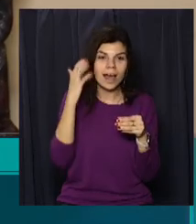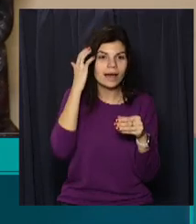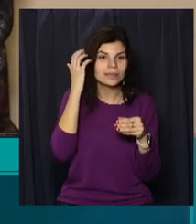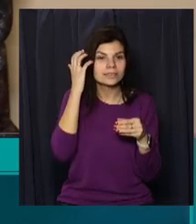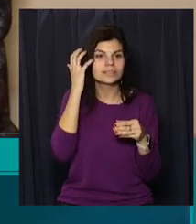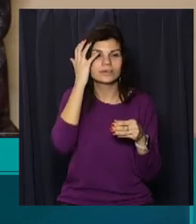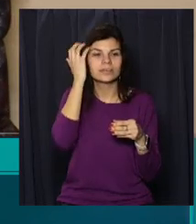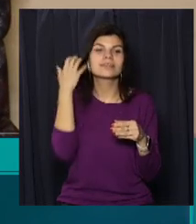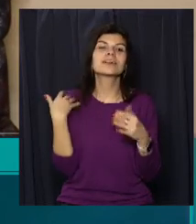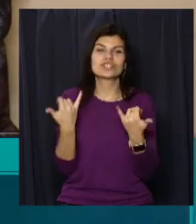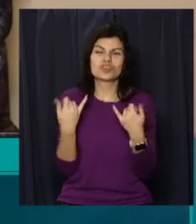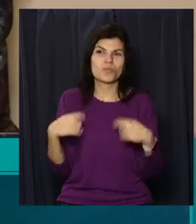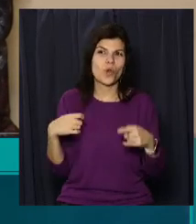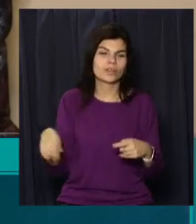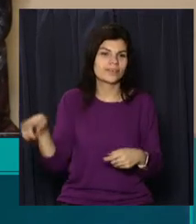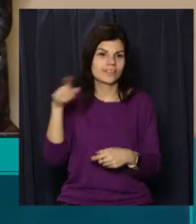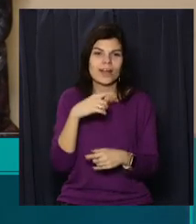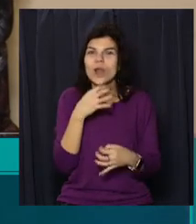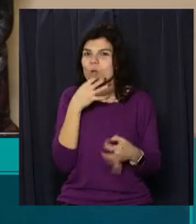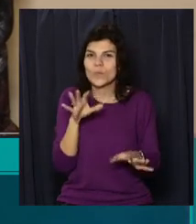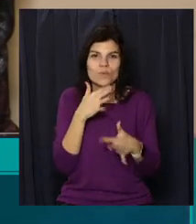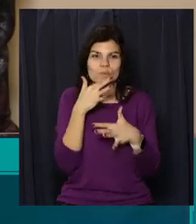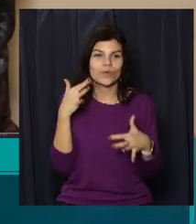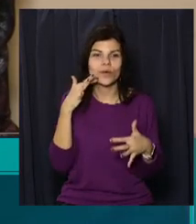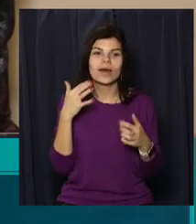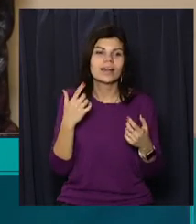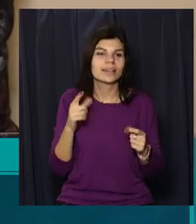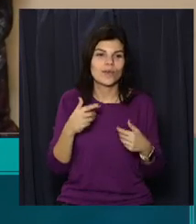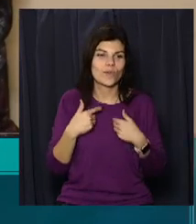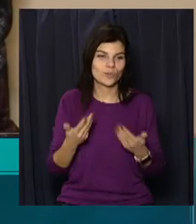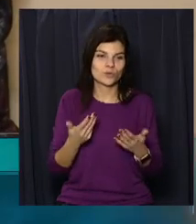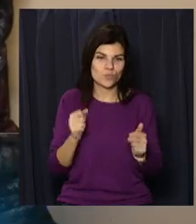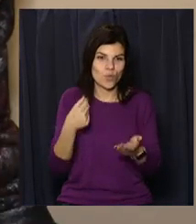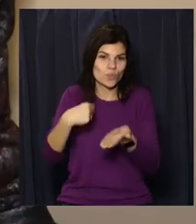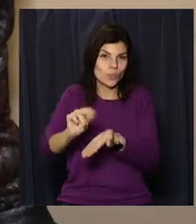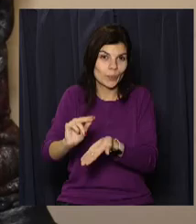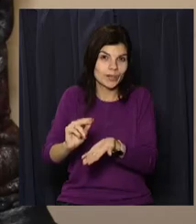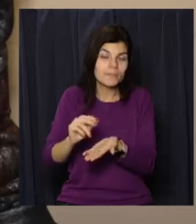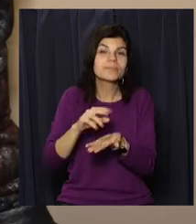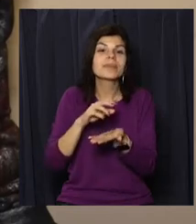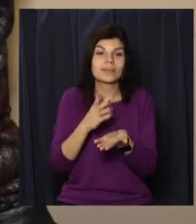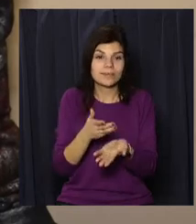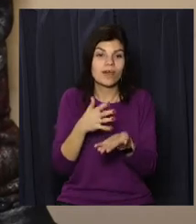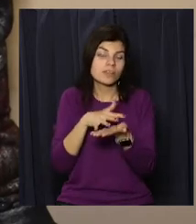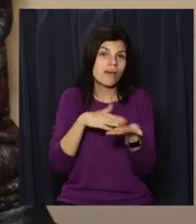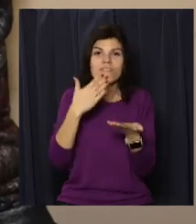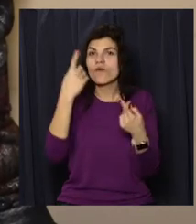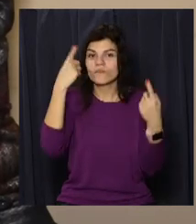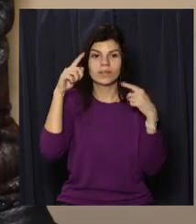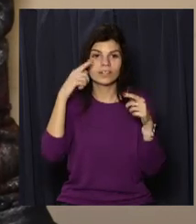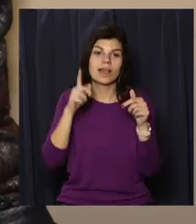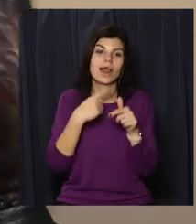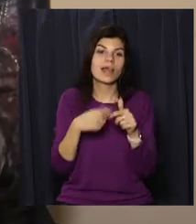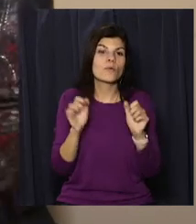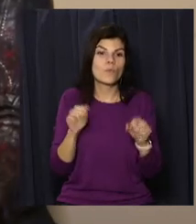продаються зараз везде, в творчих магазинах, де угодно це можна купити. Да? І далі, опять-таки, ваша фантазія. Либо це може